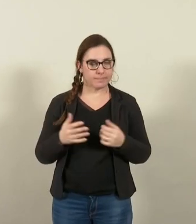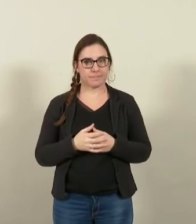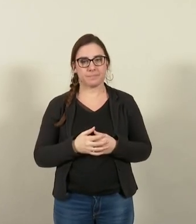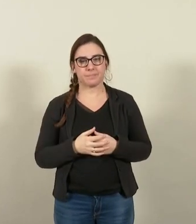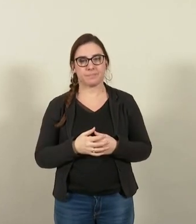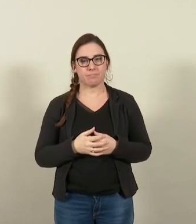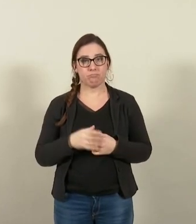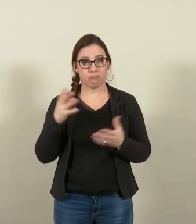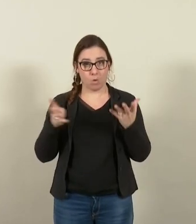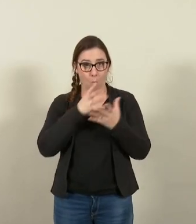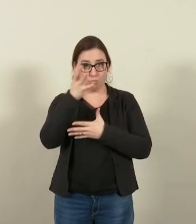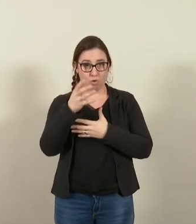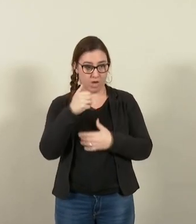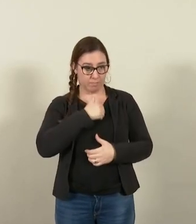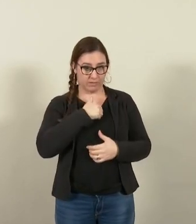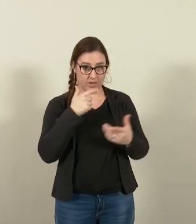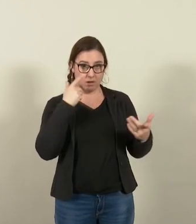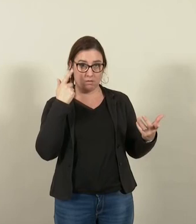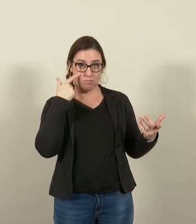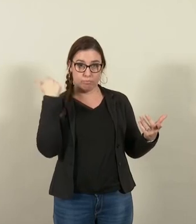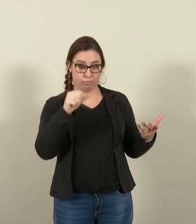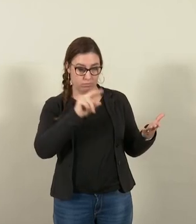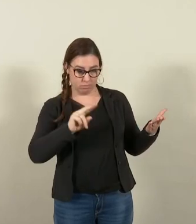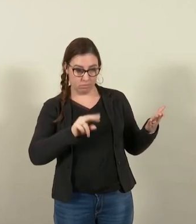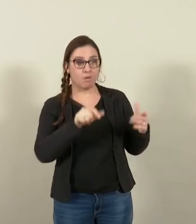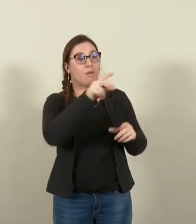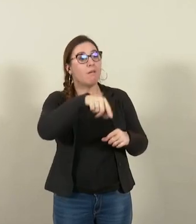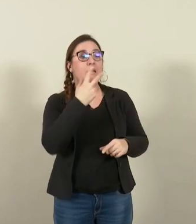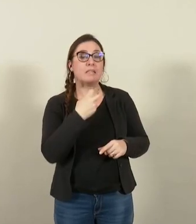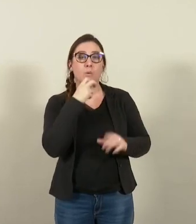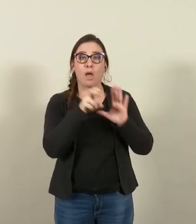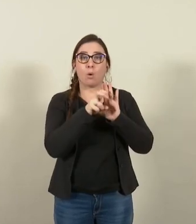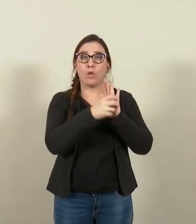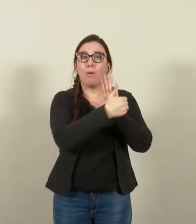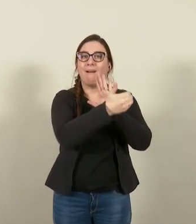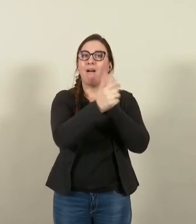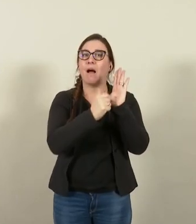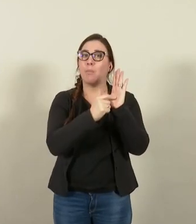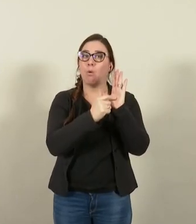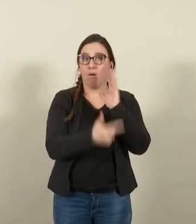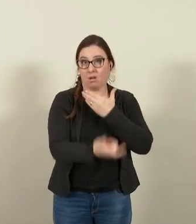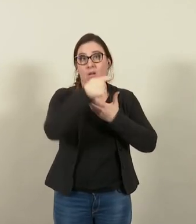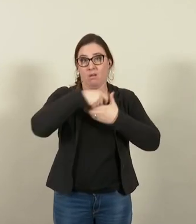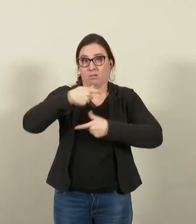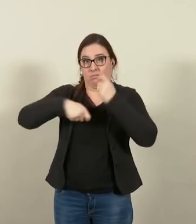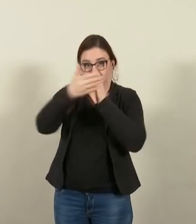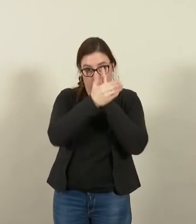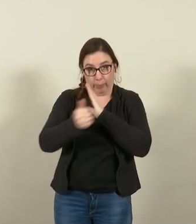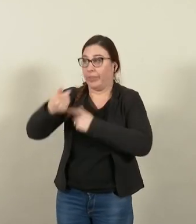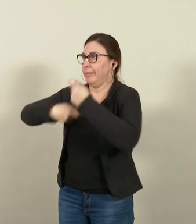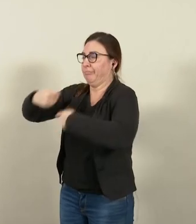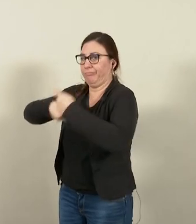d'ailleurs dans ce projet immobilier privé puisque le contribuable grenoblois va aussi financer l'opération alors bien